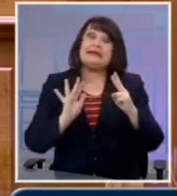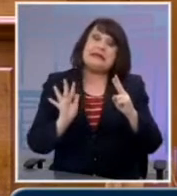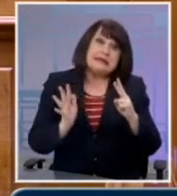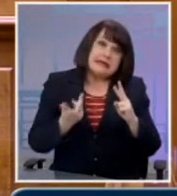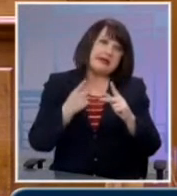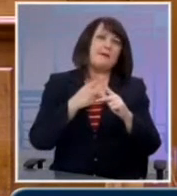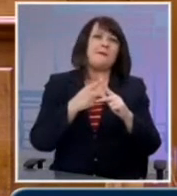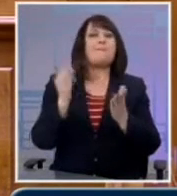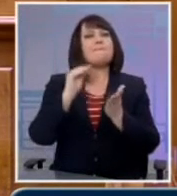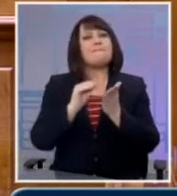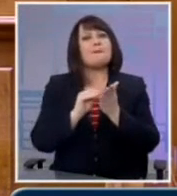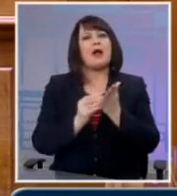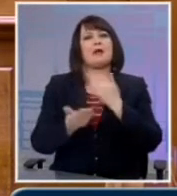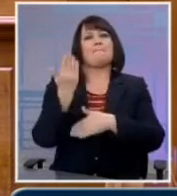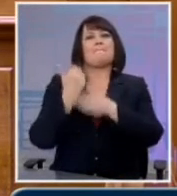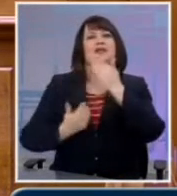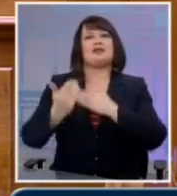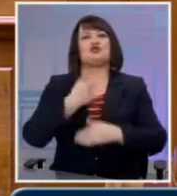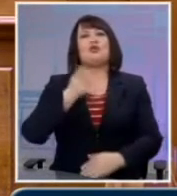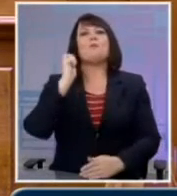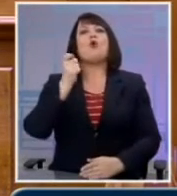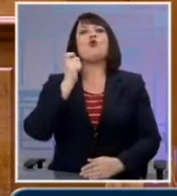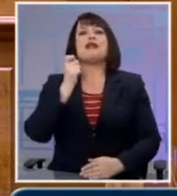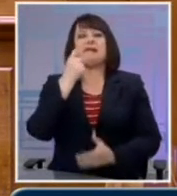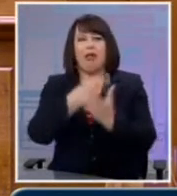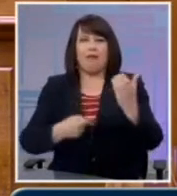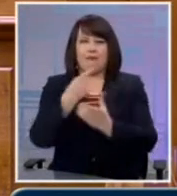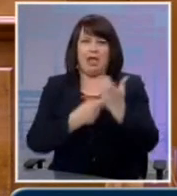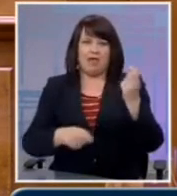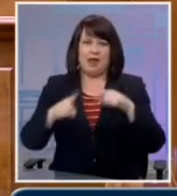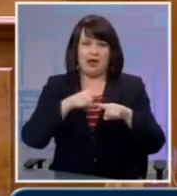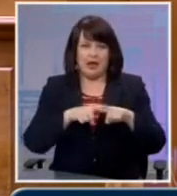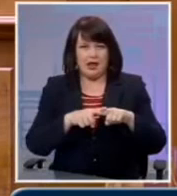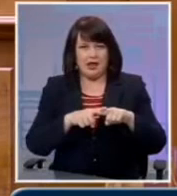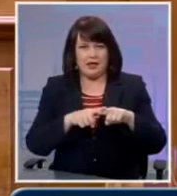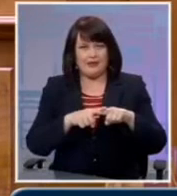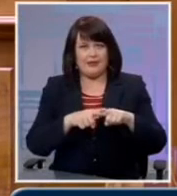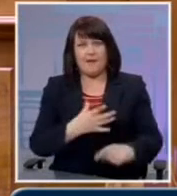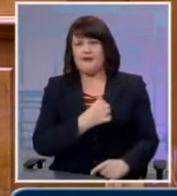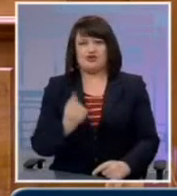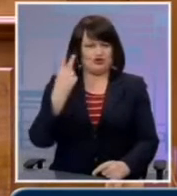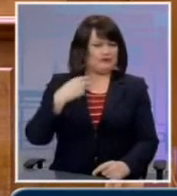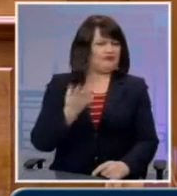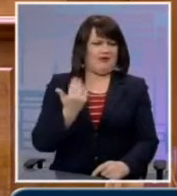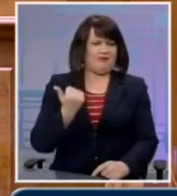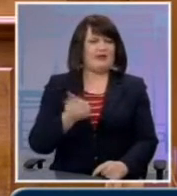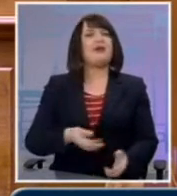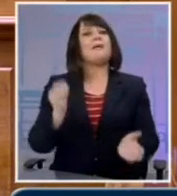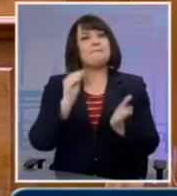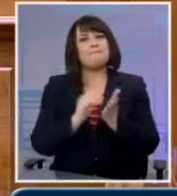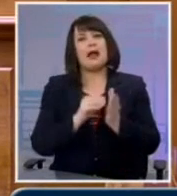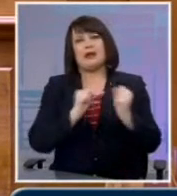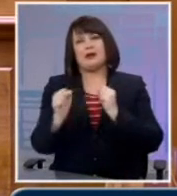θα επιστρέψετε τη χώρα στην πολιτική των δημοσιονομικών ελλειμμάτων, στην απώλεια της αξιοπιστίας και σε ένα νέο κύκλο